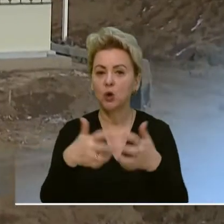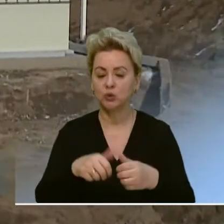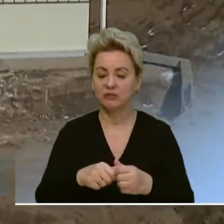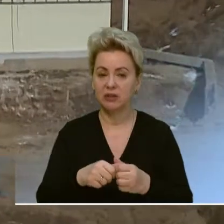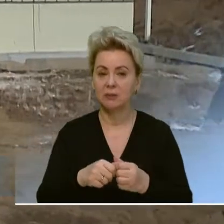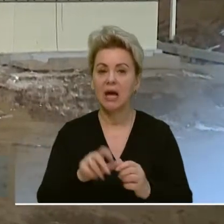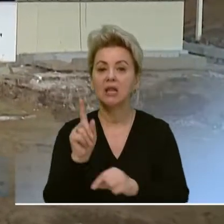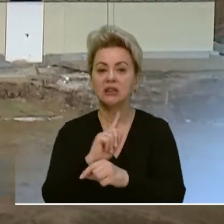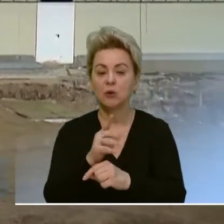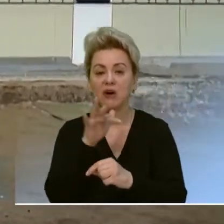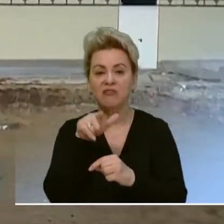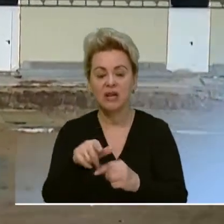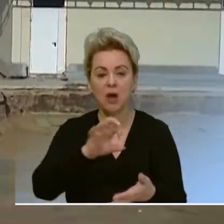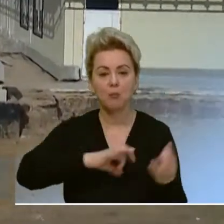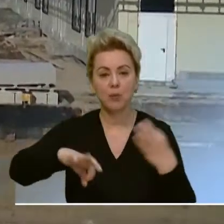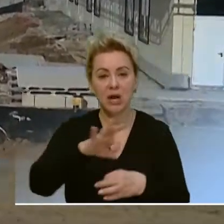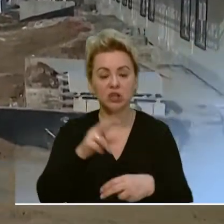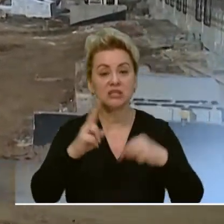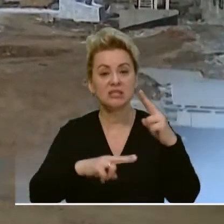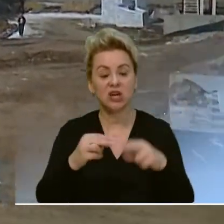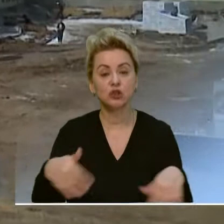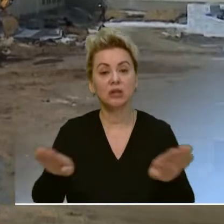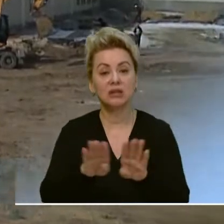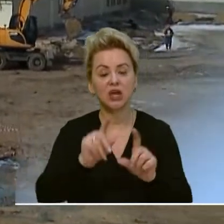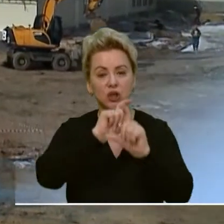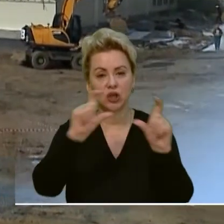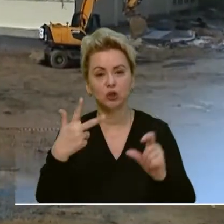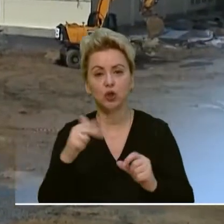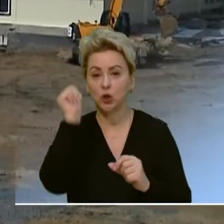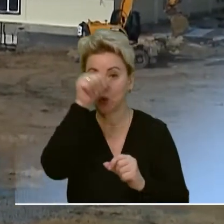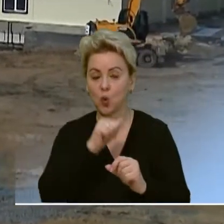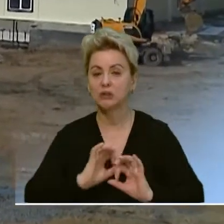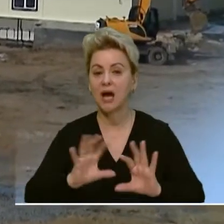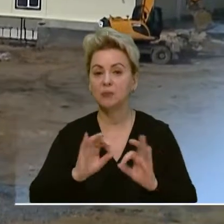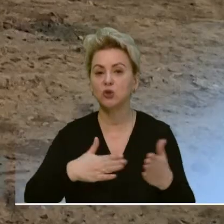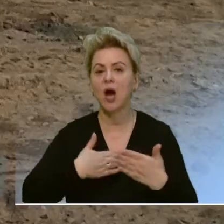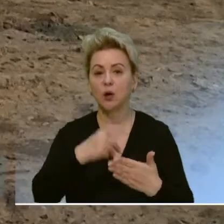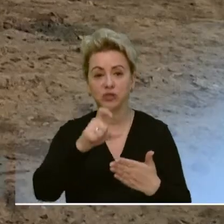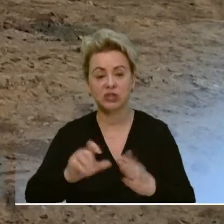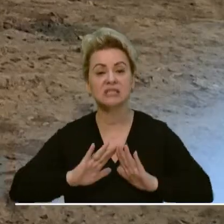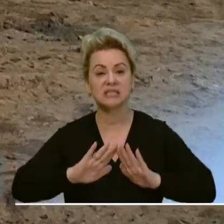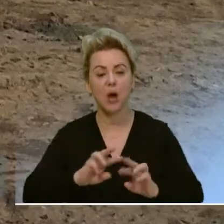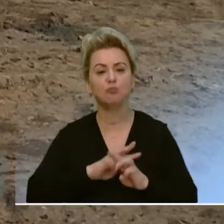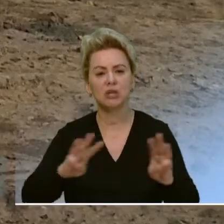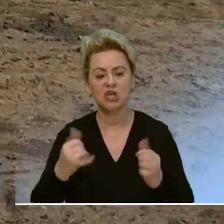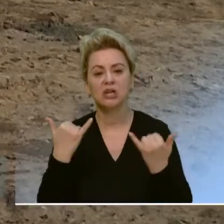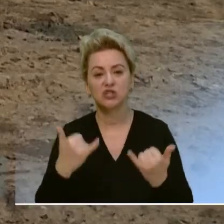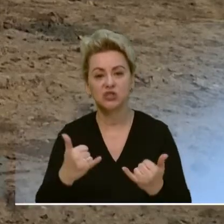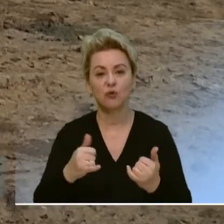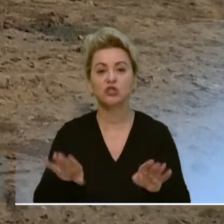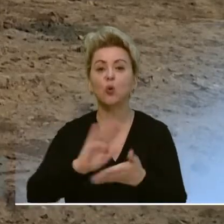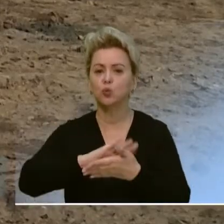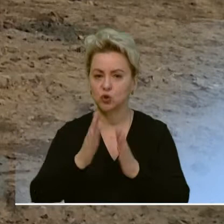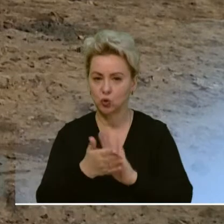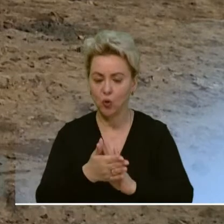оборудованием. Нормативный срок проектирования и строительства таких объектов 3 года, поясняет общественнику замминистра. Но в нынешних